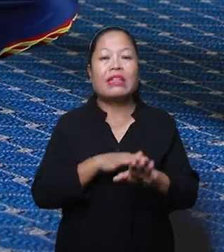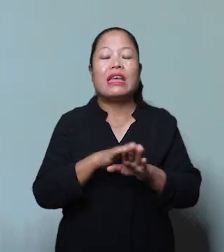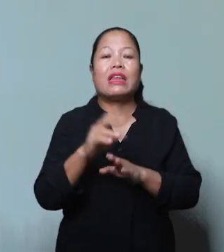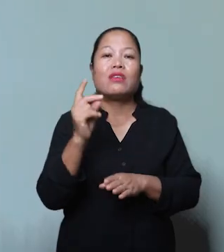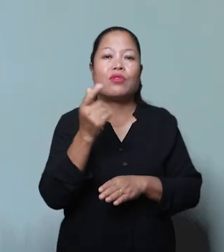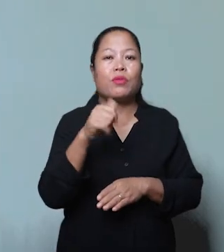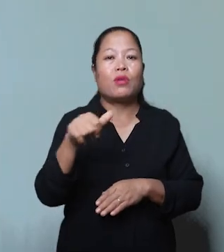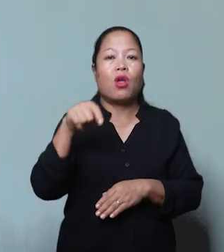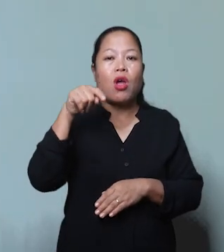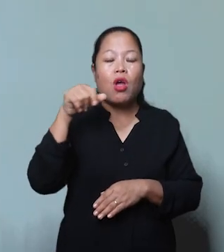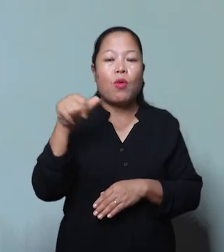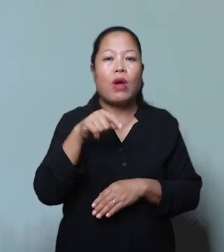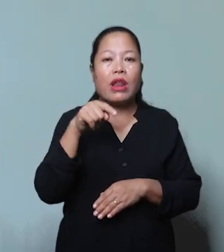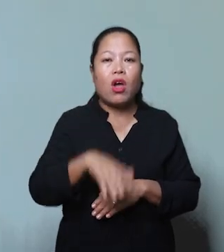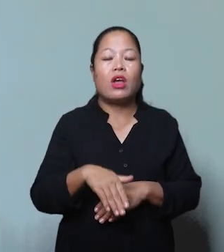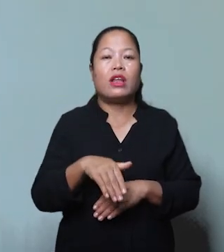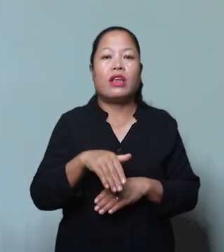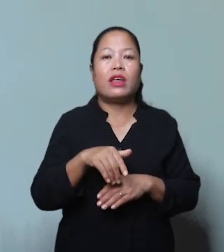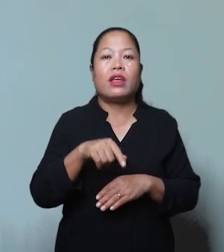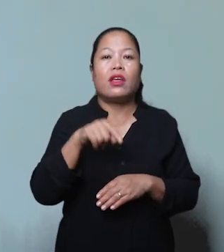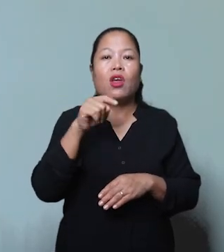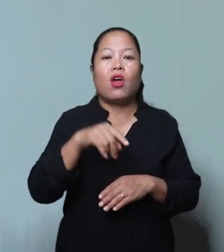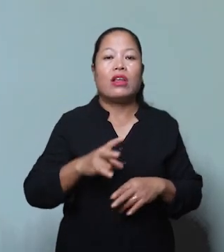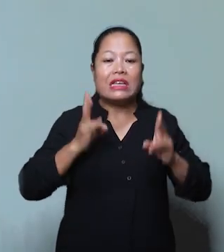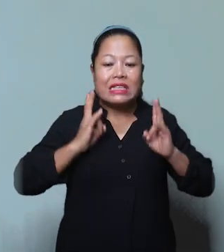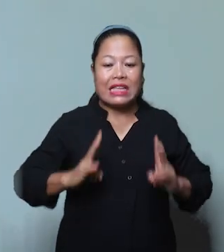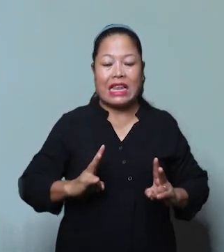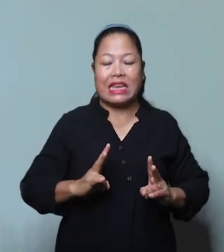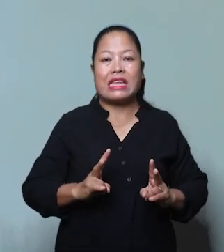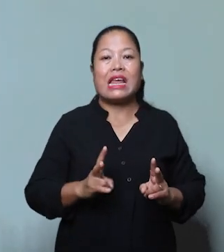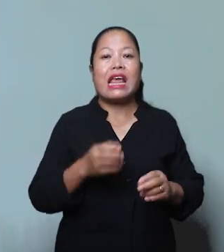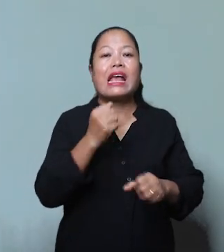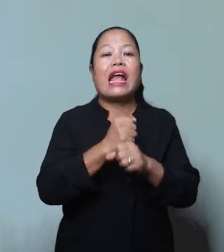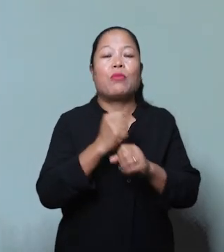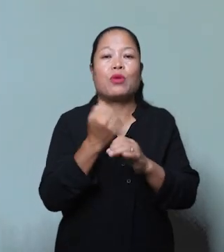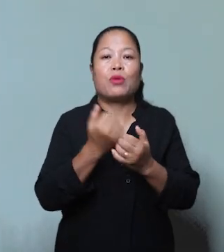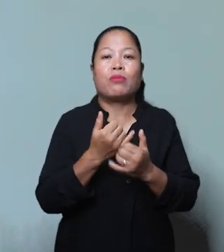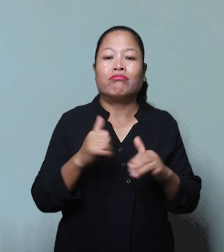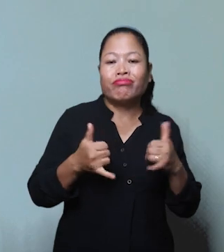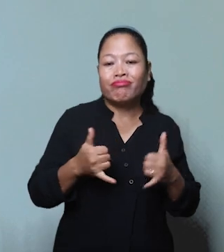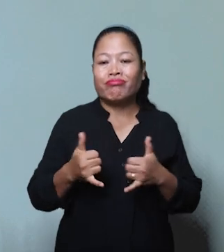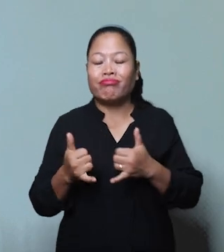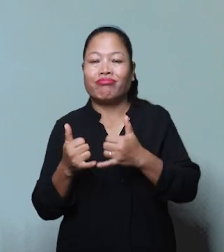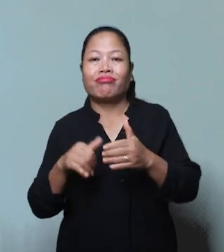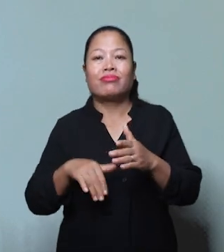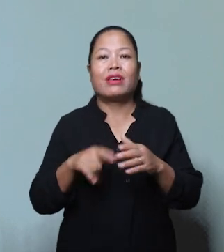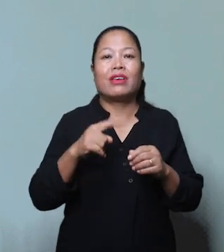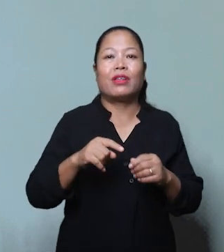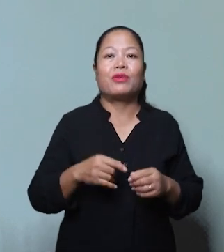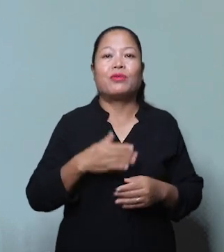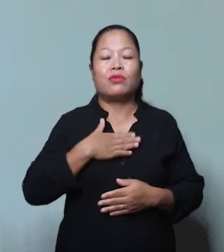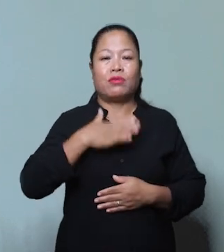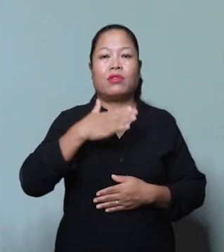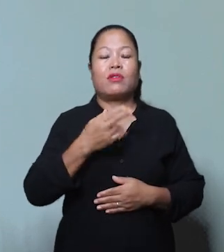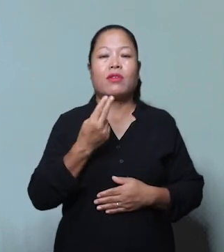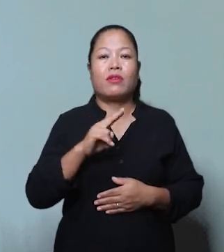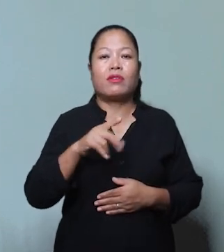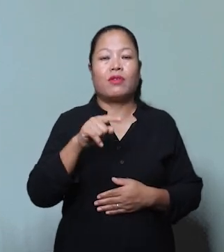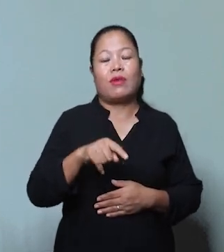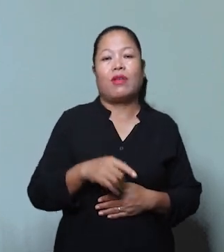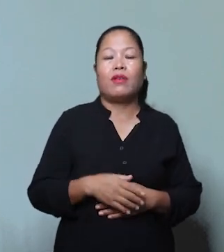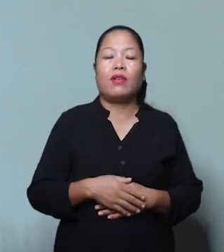पाइसकेपछि धेरै सहज भयो र उहाँले अहिले उहाँ अहिले ठ्याक उहाँ फिजिकल गर्नुहुन्छ गेम पनि खेल्नुहुन्छ अहिले तन्दुरुस्त र अहिले अहिले